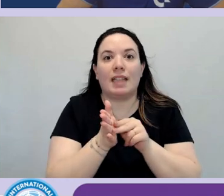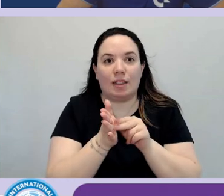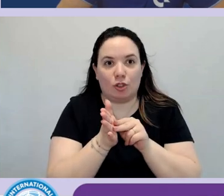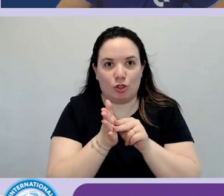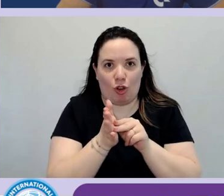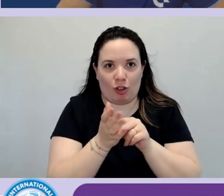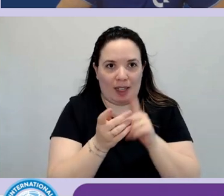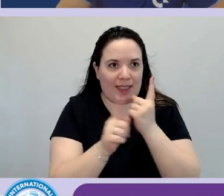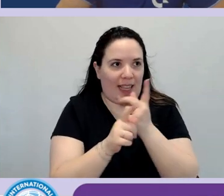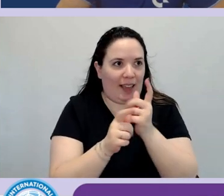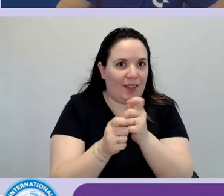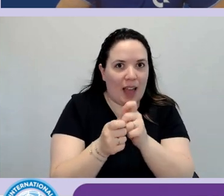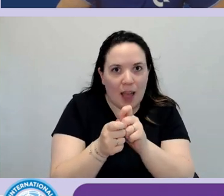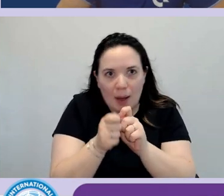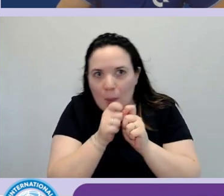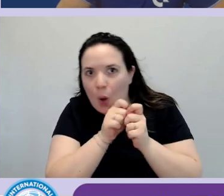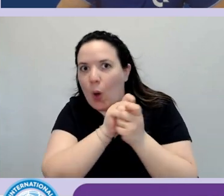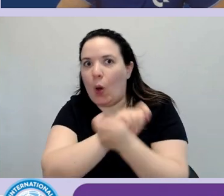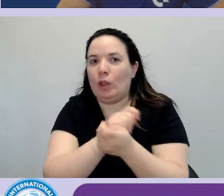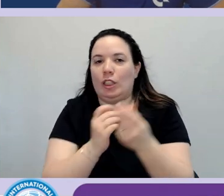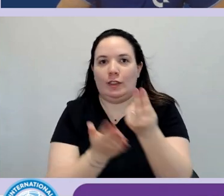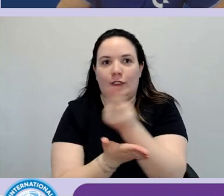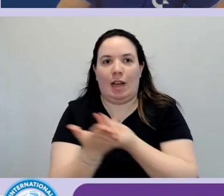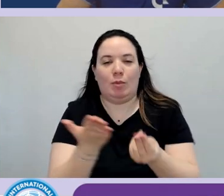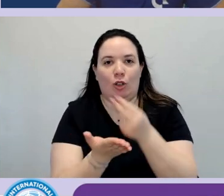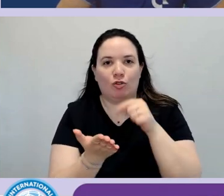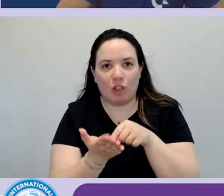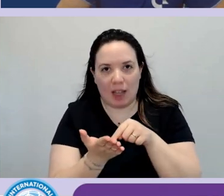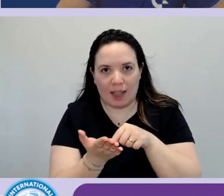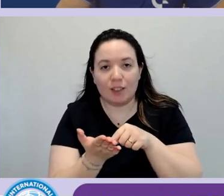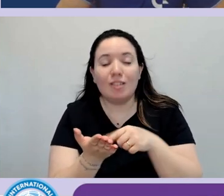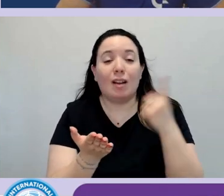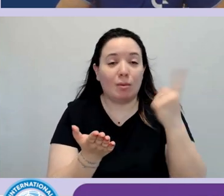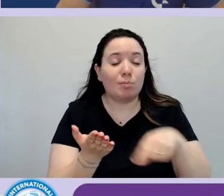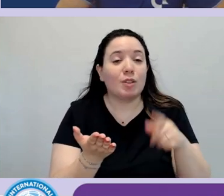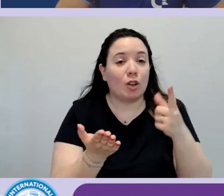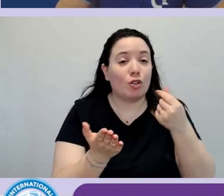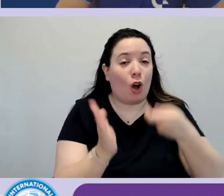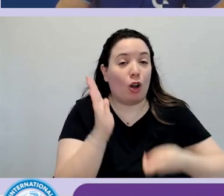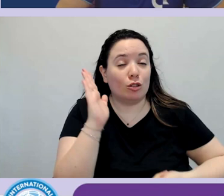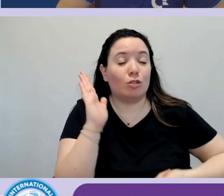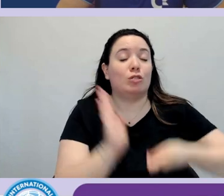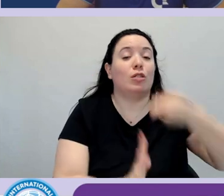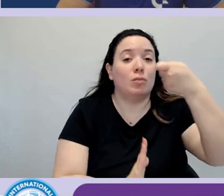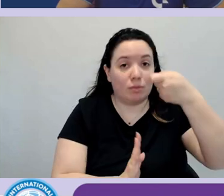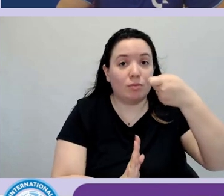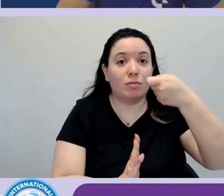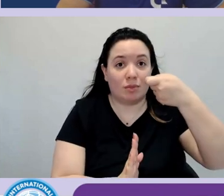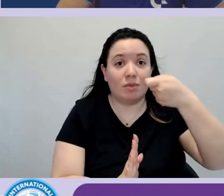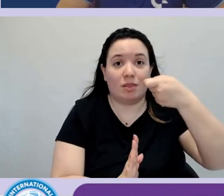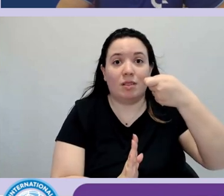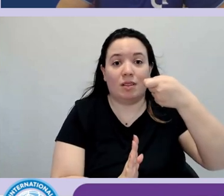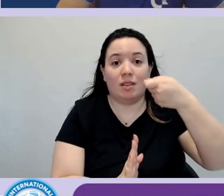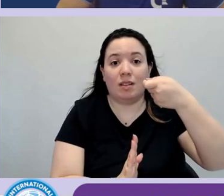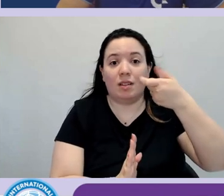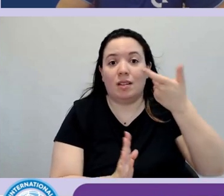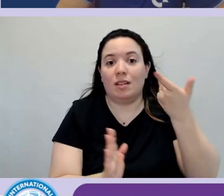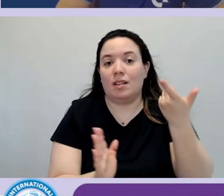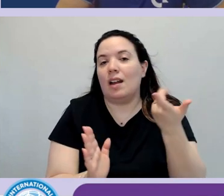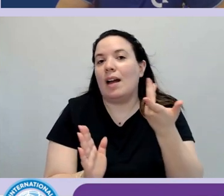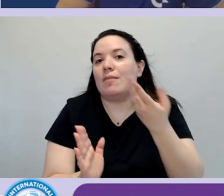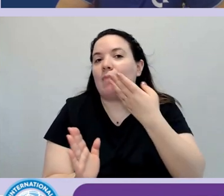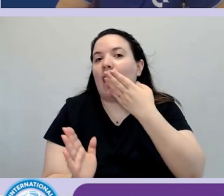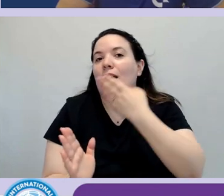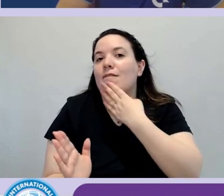beneficio ossia riprogettare amente un app può può portare un costo altamente elevato